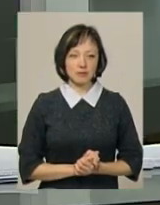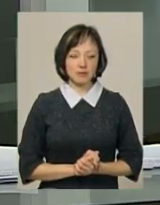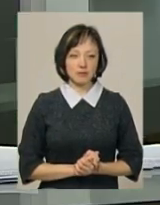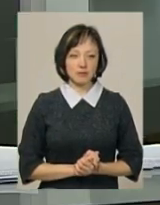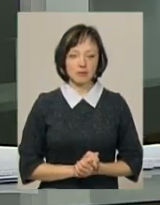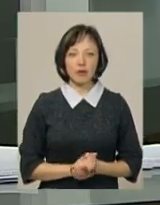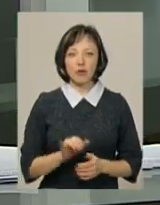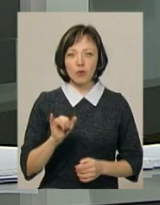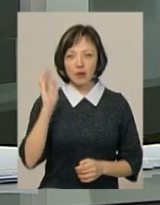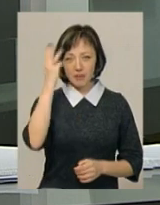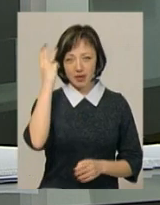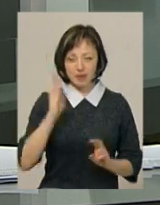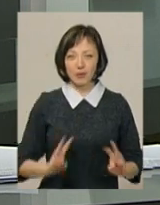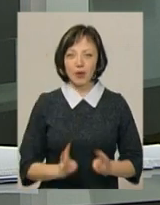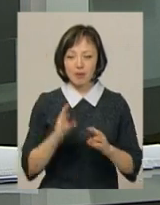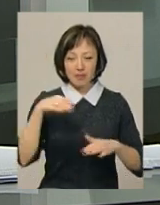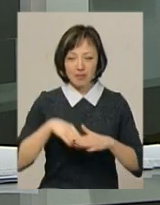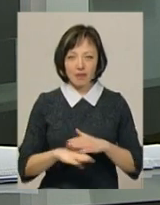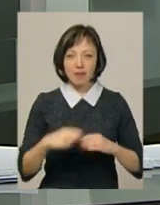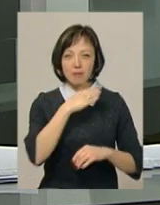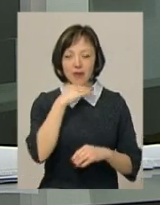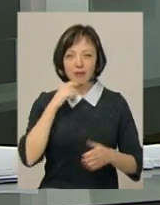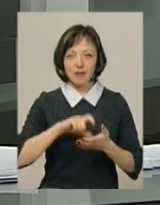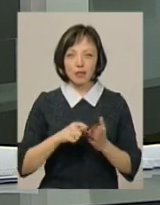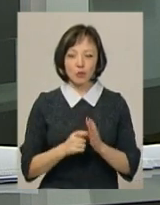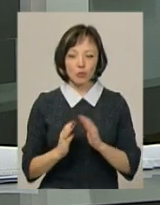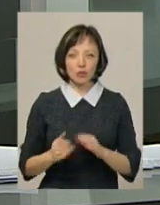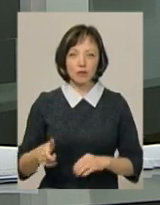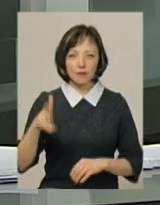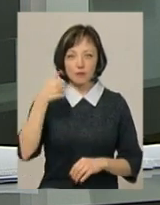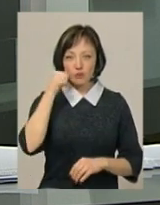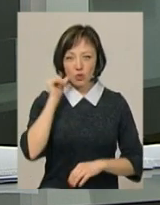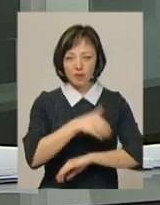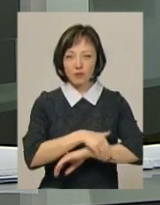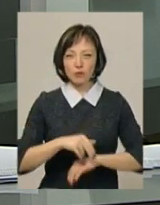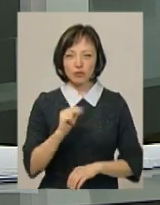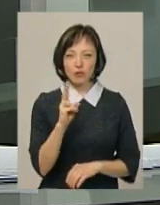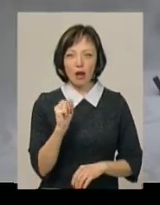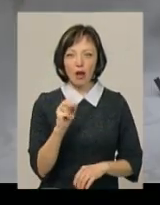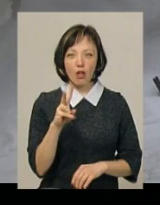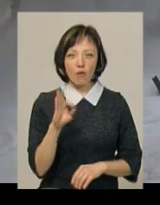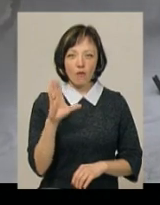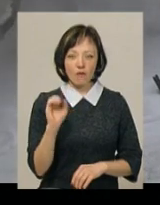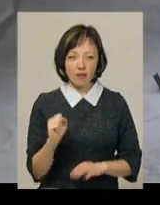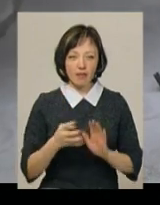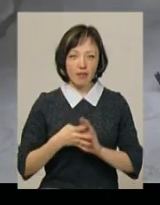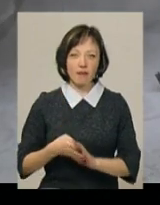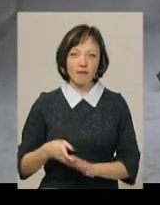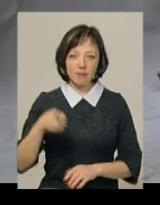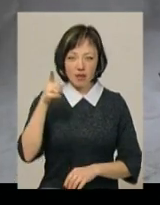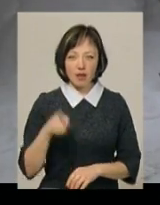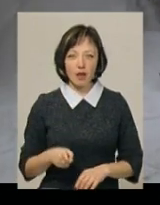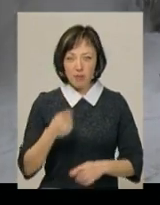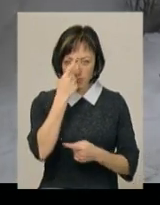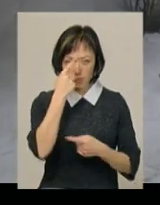У Хмельницькому горів підвал багатоквартирного будинку. Пожежа сталася вчора на вулиці Чкалова в одній з 9 поверхівок, повідомляє